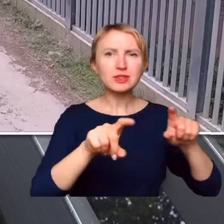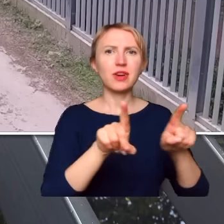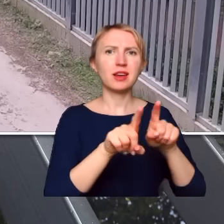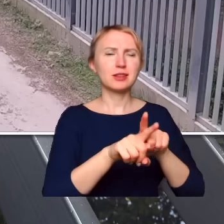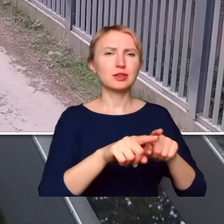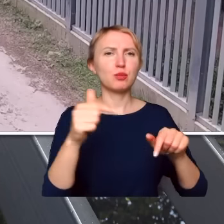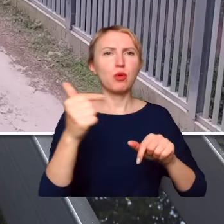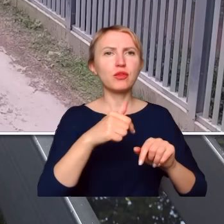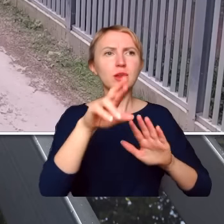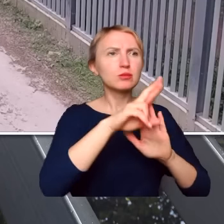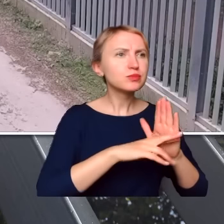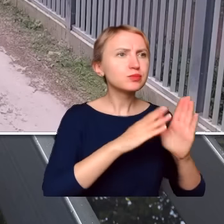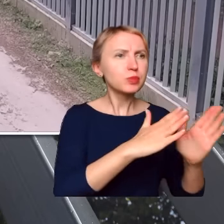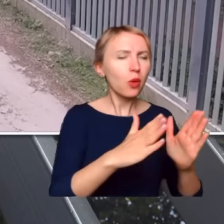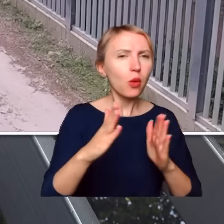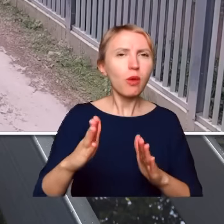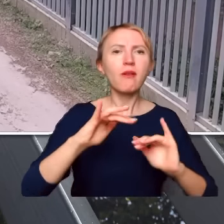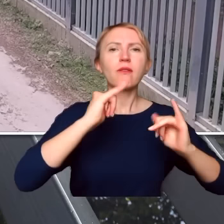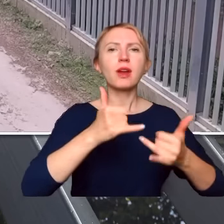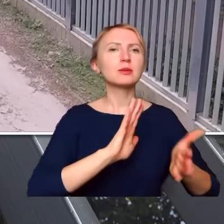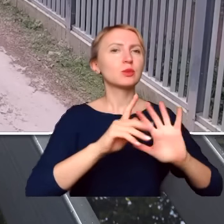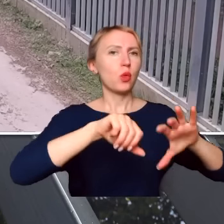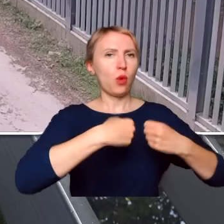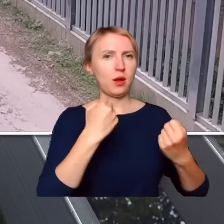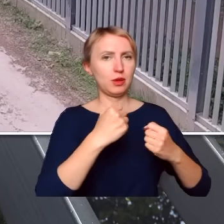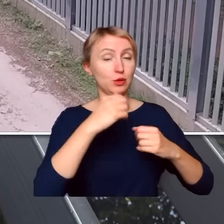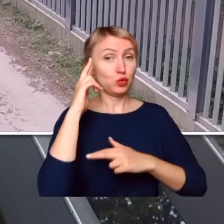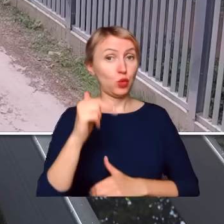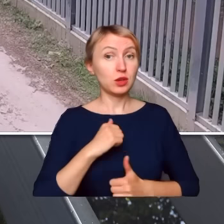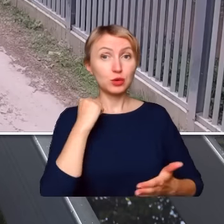regulować, w jaki sposób są ewentualne naruszenia przez żołnierzy prawa